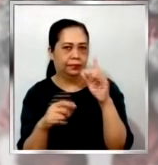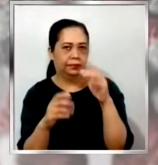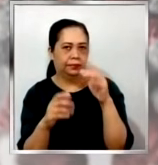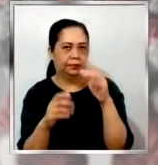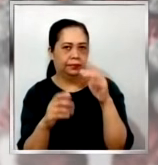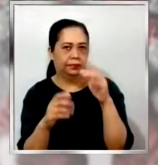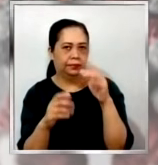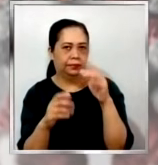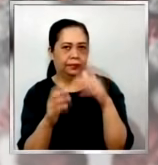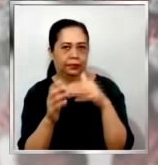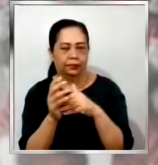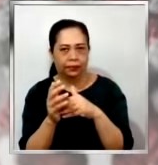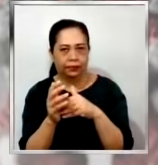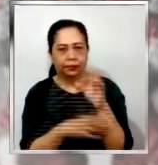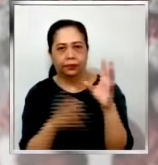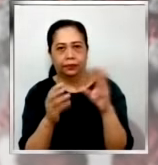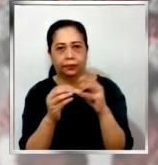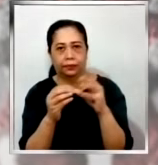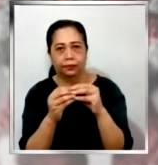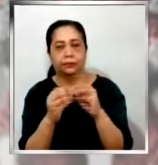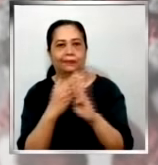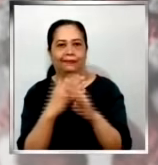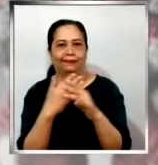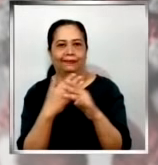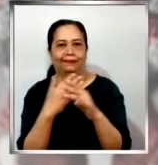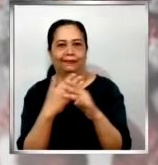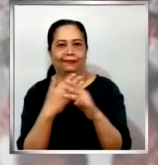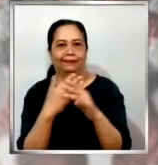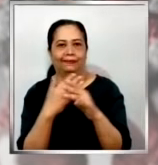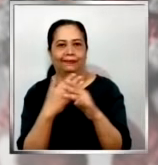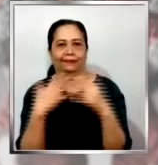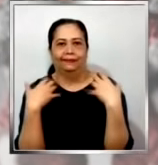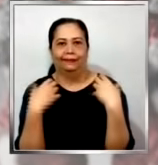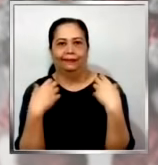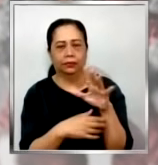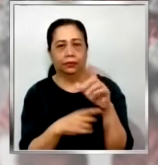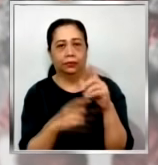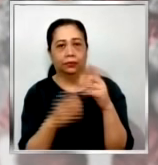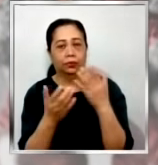418,687 na ang total recoveries. 1,085 naman ang bagong kaso, kaya